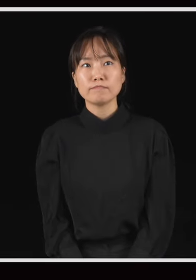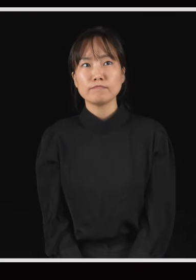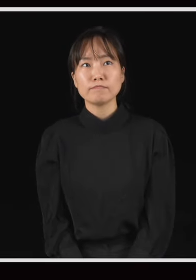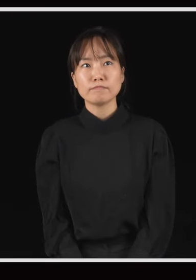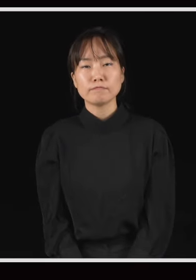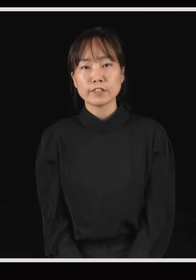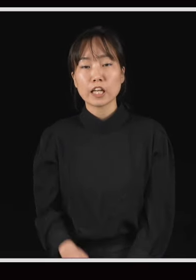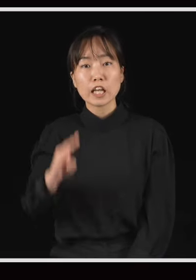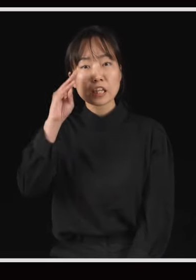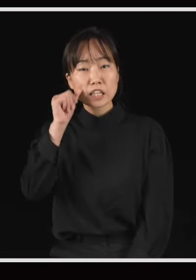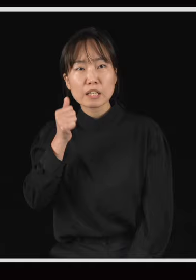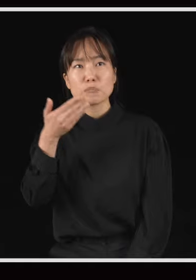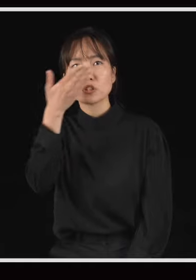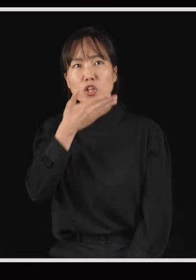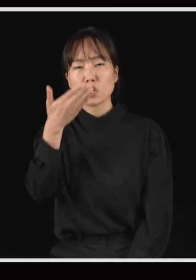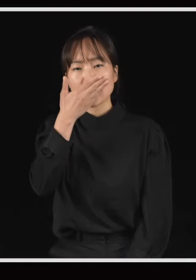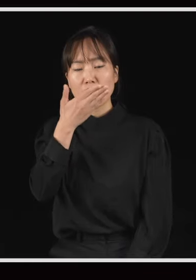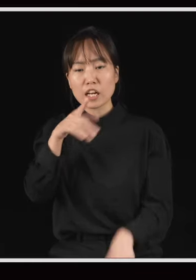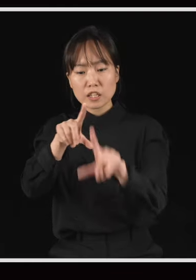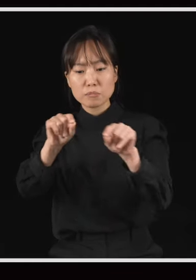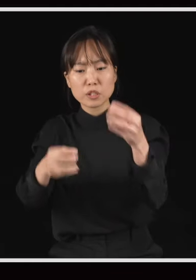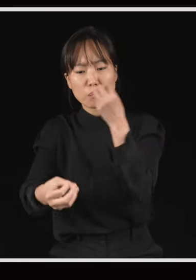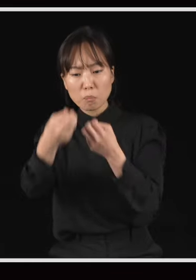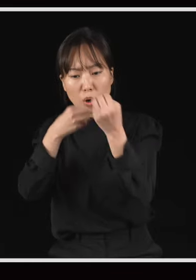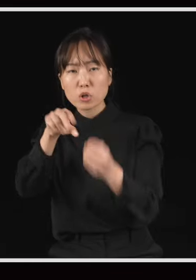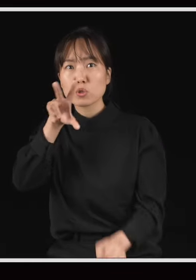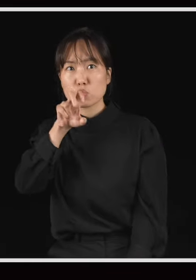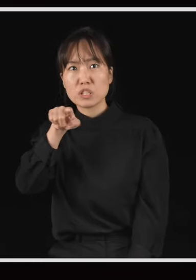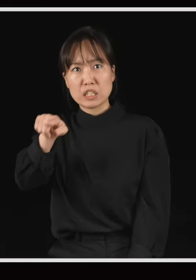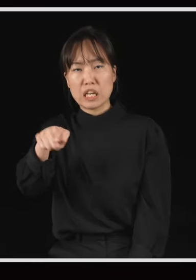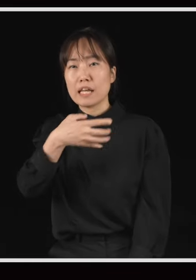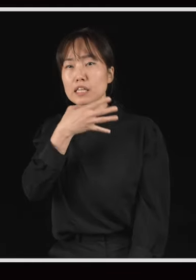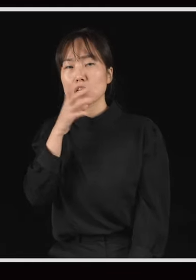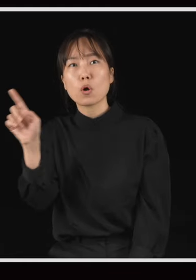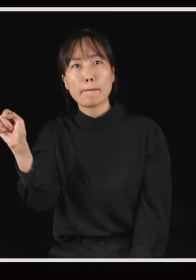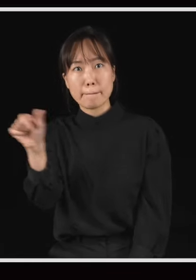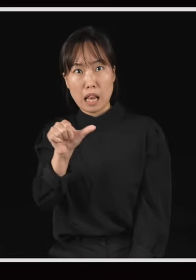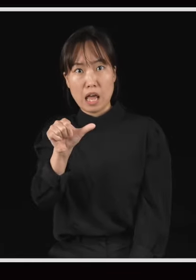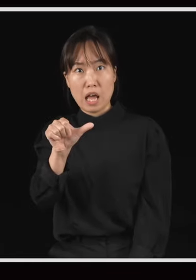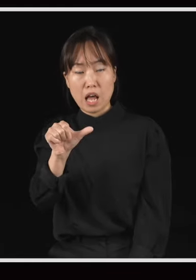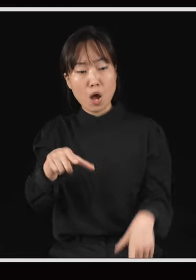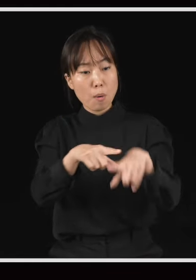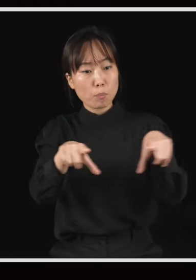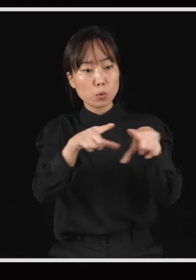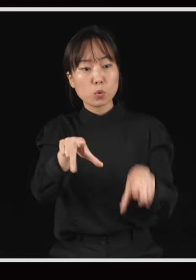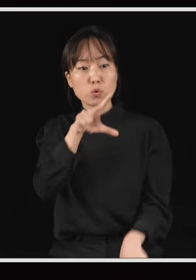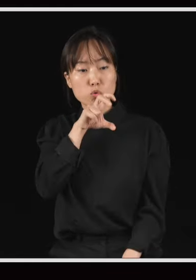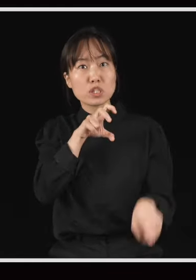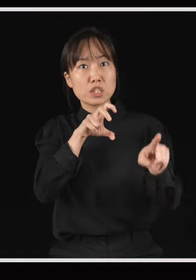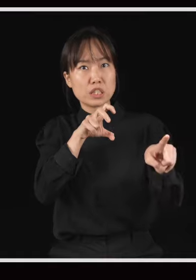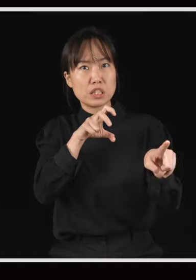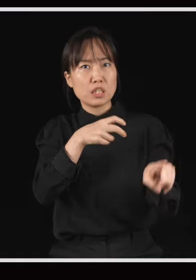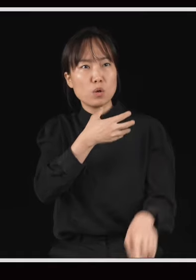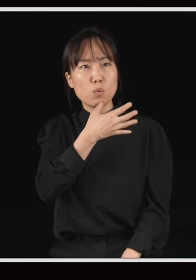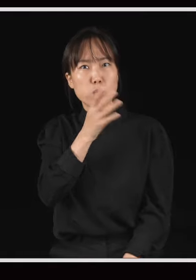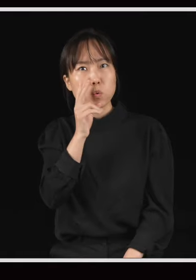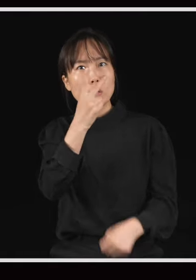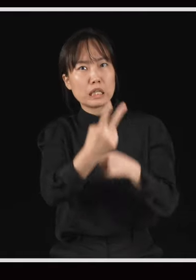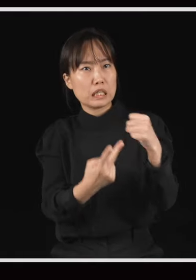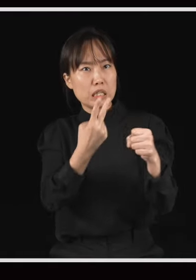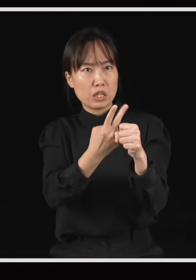뭐 굉장히 지방이 많고 또 설탕이 많은 이런 것들을 먹이면 보통 쥐가 24개월 걸려서